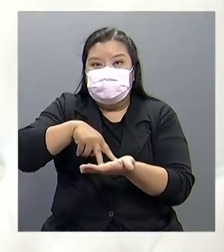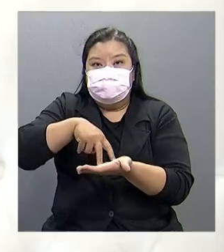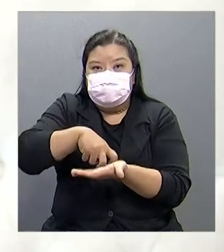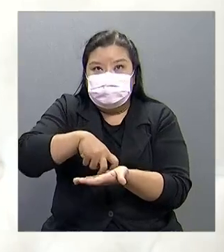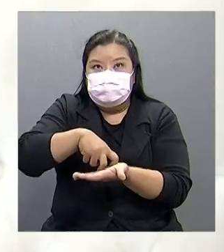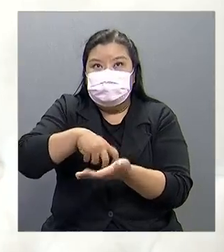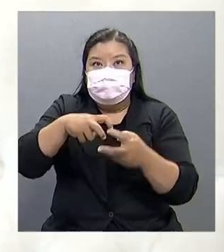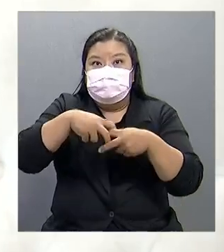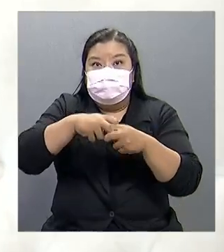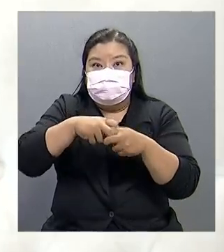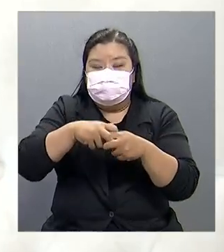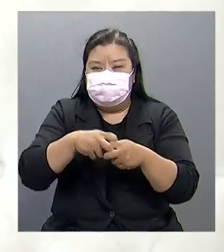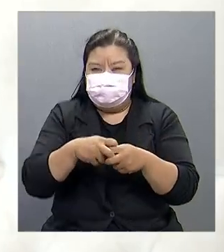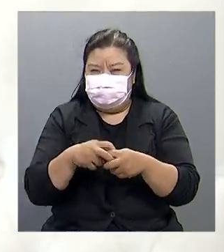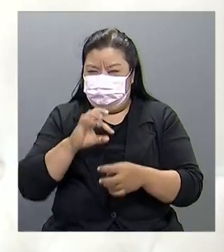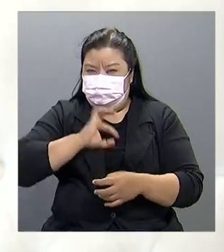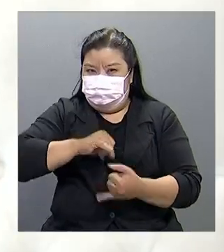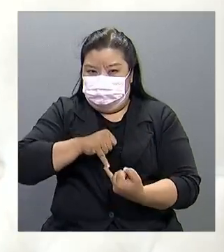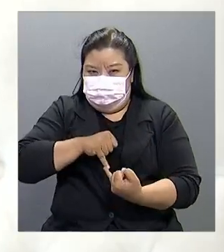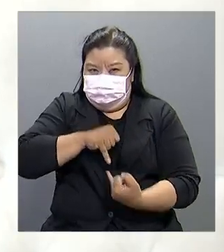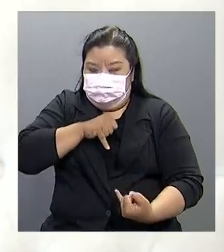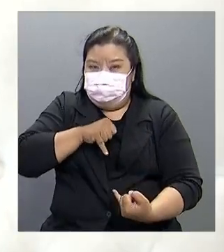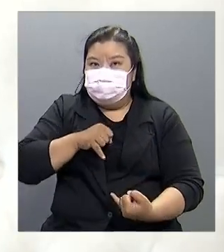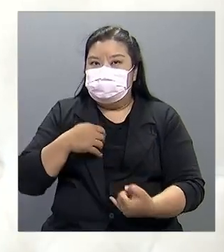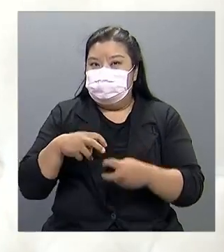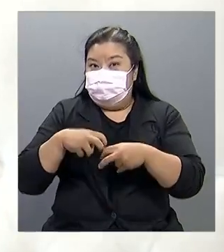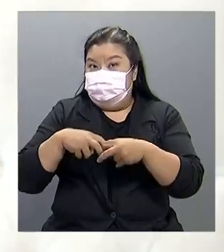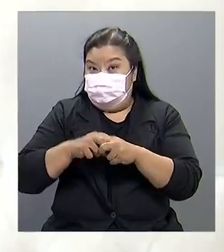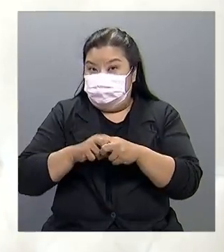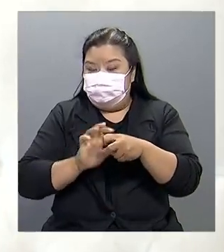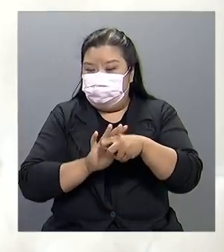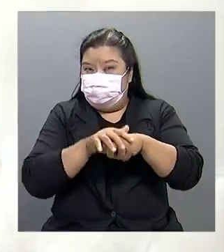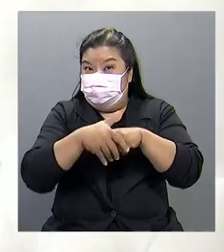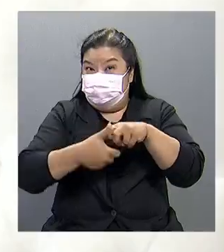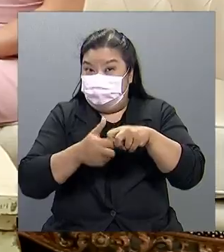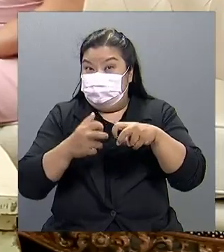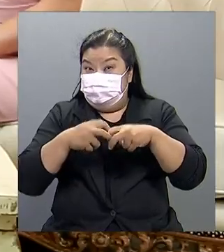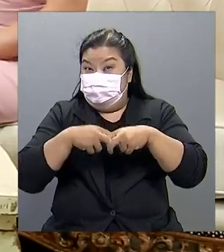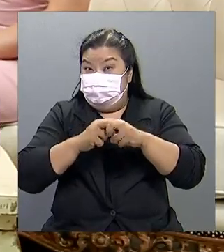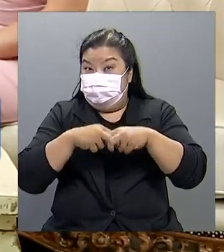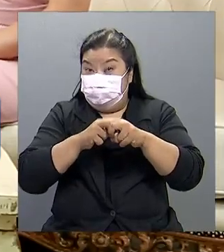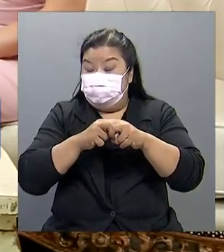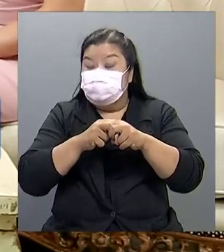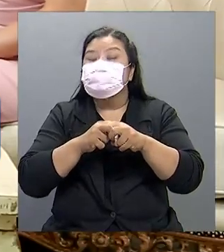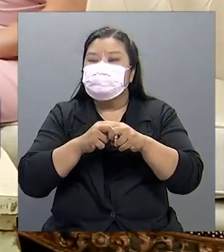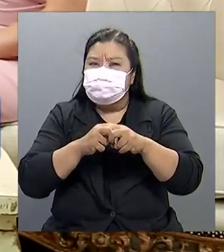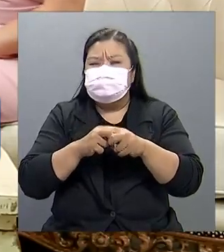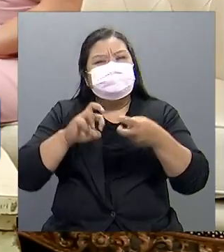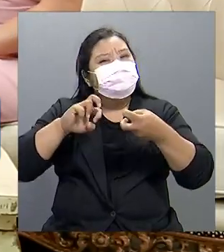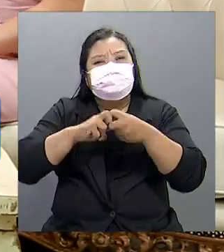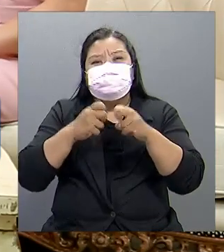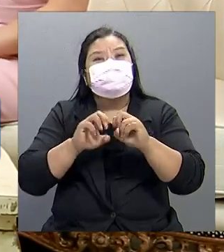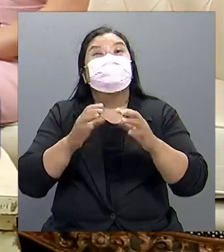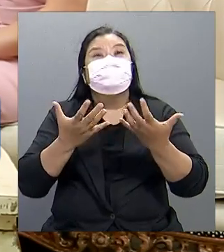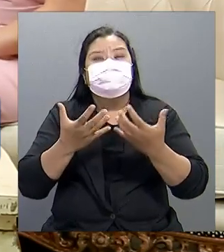ากการตึงนะฮะซึ่งถ้าเข่าเราปกติซึ่งเป็นวัยอายุพอๆกับเราเนี่ยก็อาจจะไม่ค่อยมีปัญหา อายุพอๆกับเรานะคะวัยรุ่น ใช่